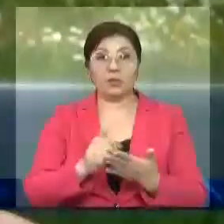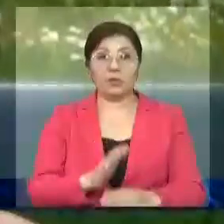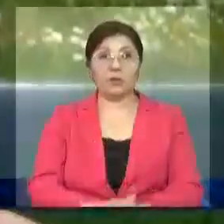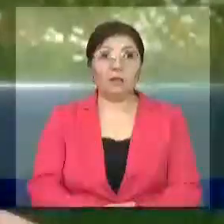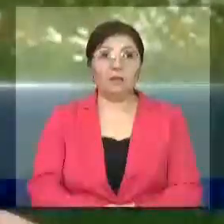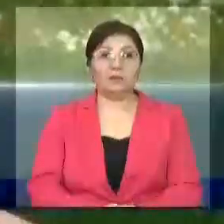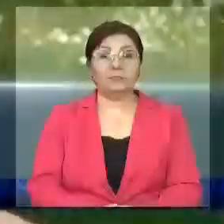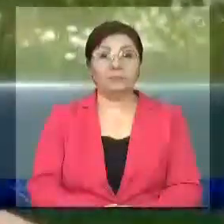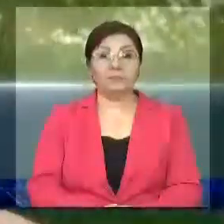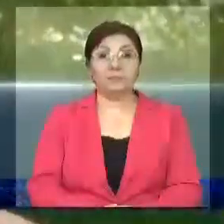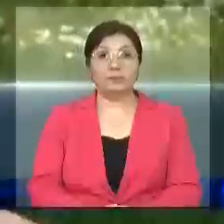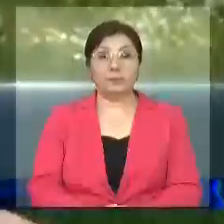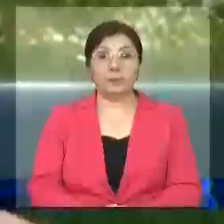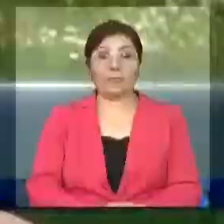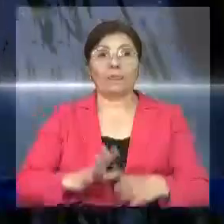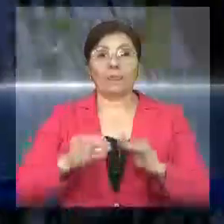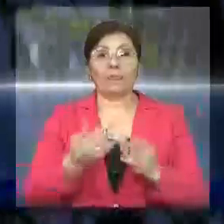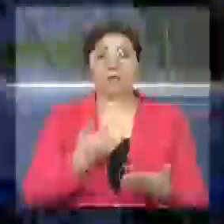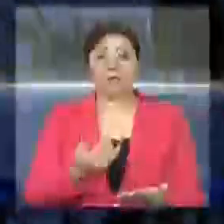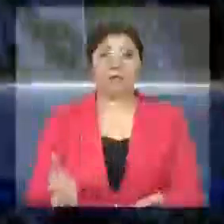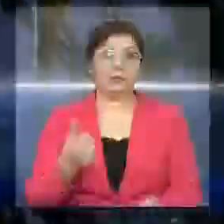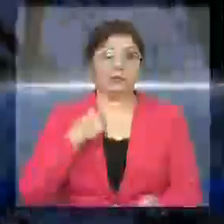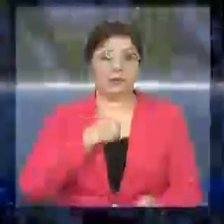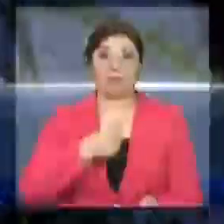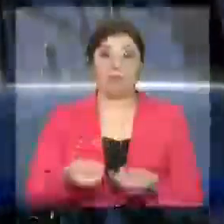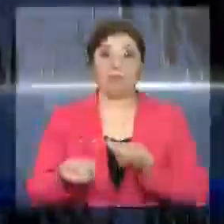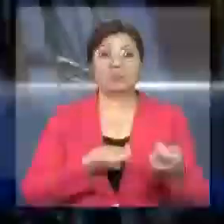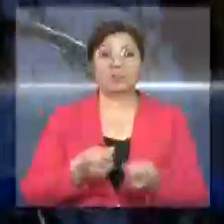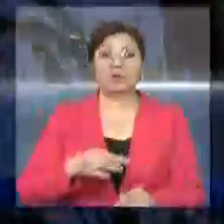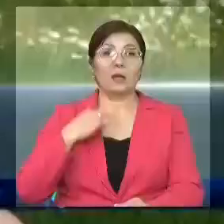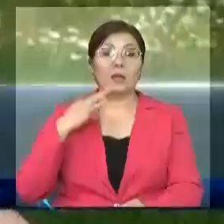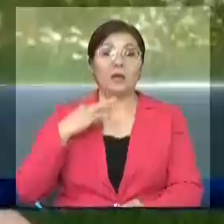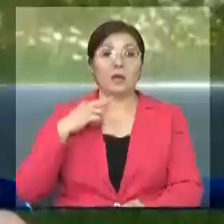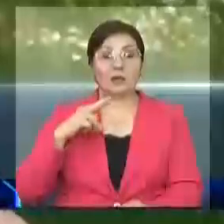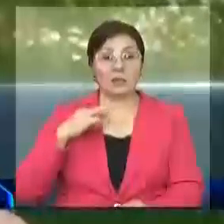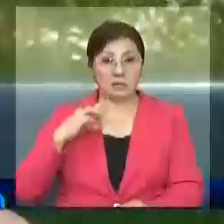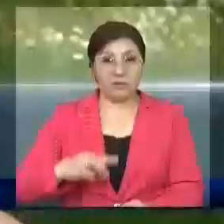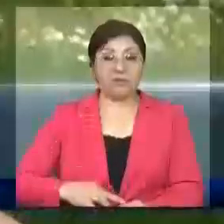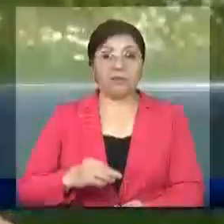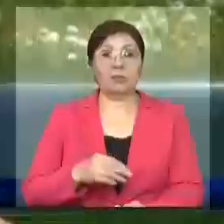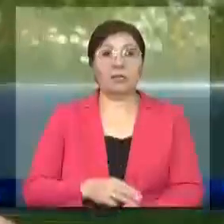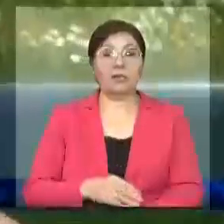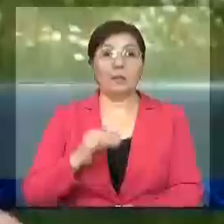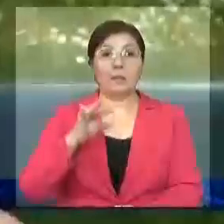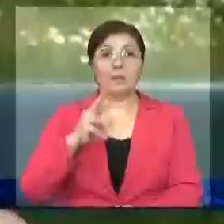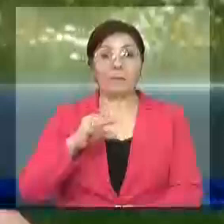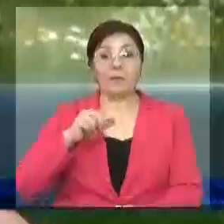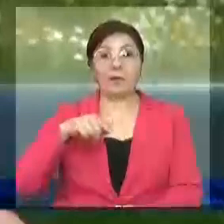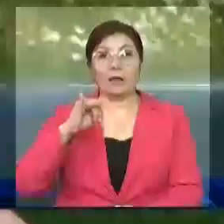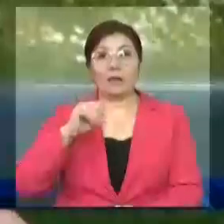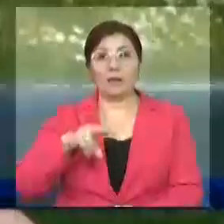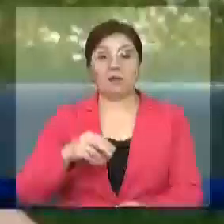по доверенности. В итоге сейчас перенял полностью. Сын у меня, Михаил, 16